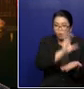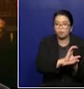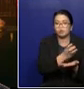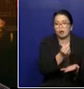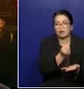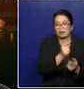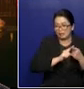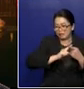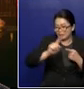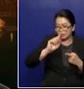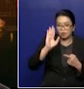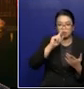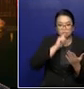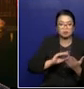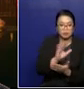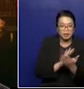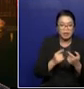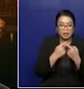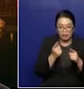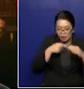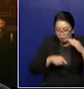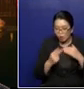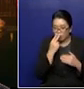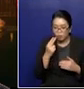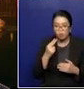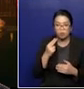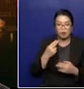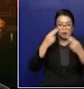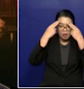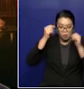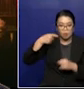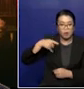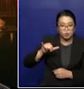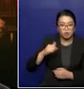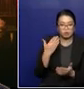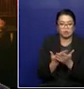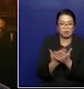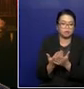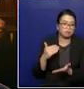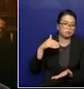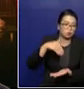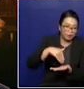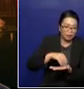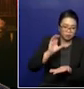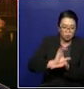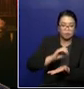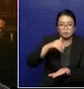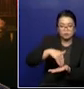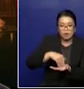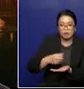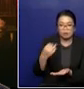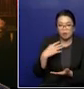งสุดอันดับหนึ่งของประเทศฮะแต่พอมารัฐบาลพลเอกประยุทธ์นะท่านสับเอางบกลางขึ้นมาเลยฮะงบกลางปกติเขาจะ